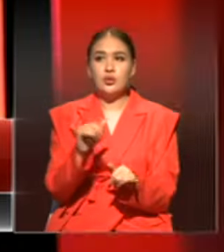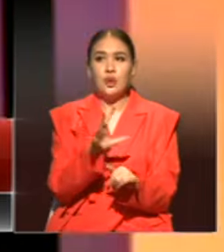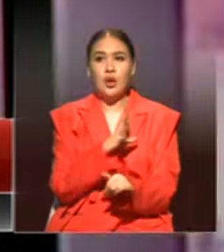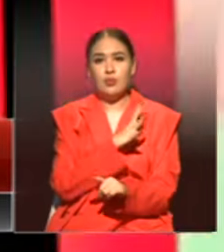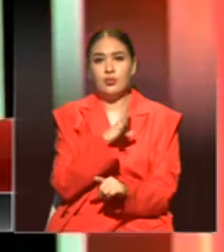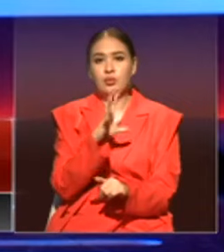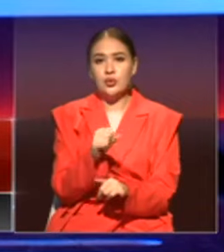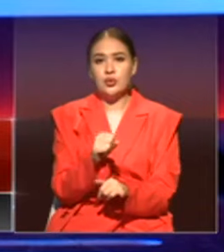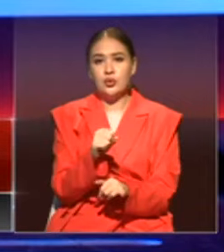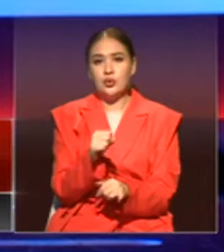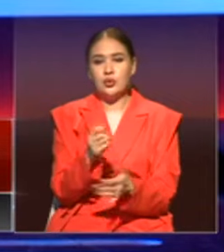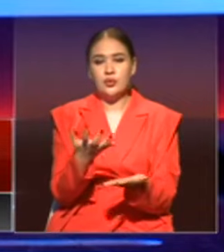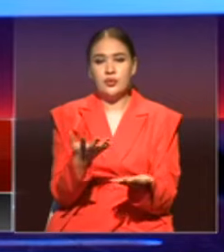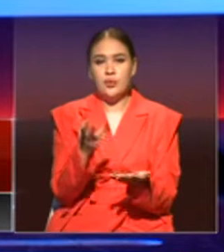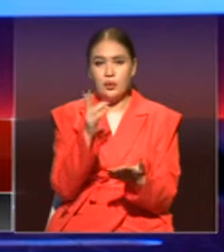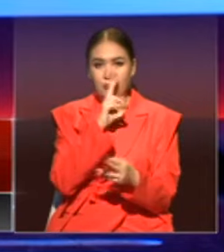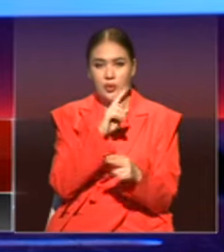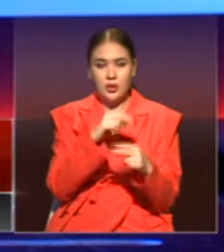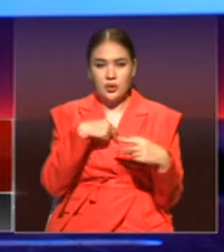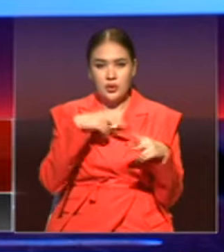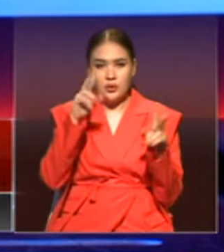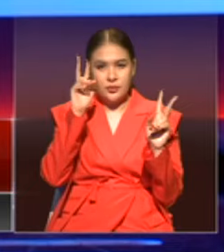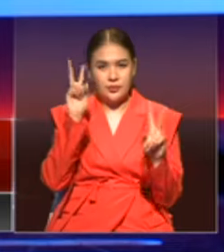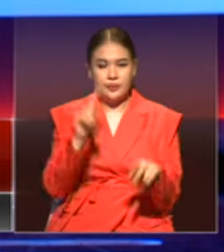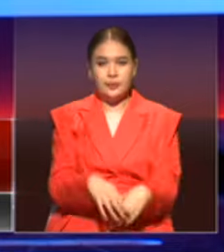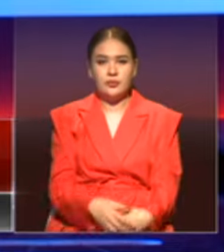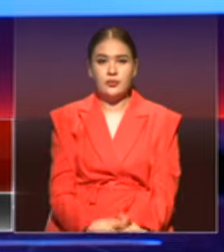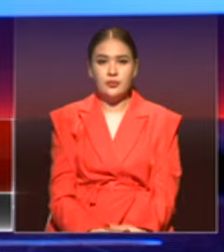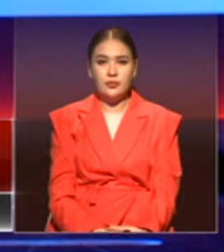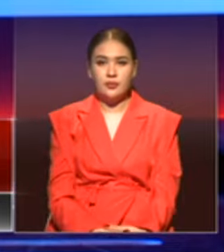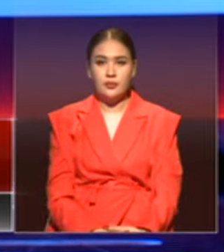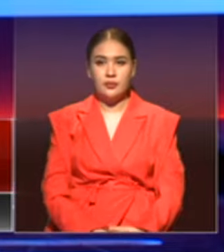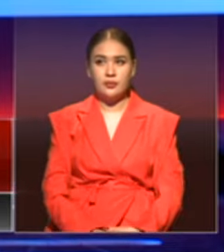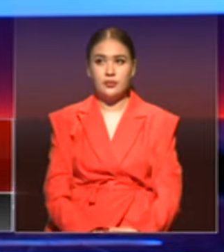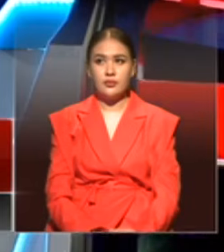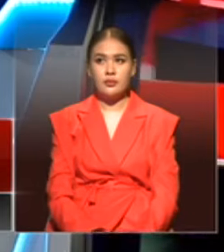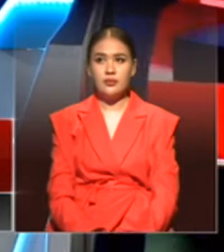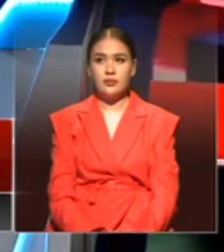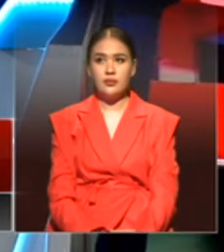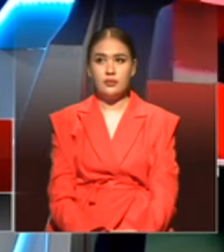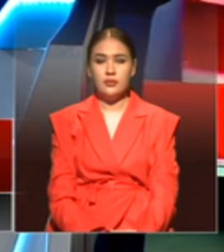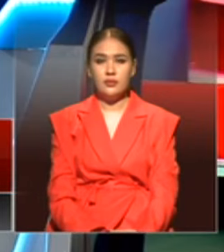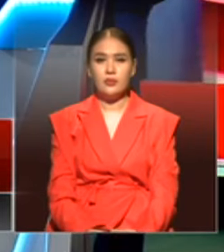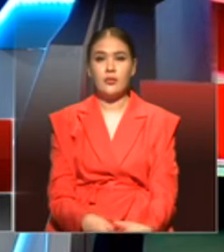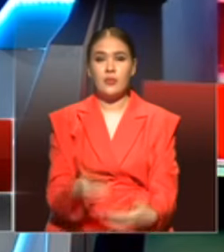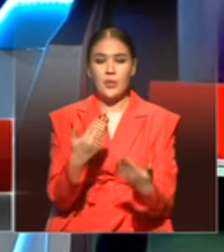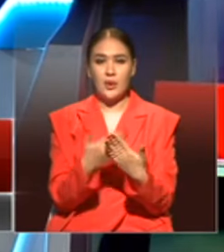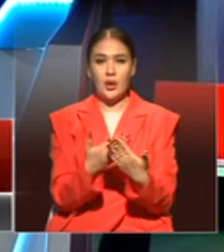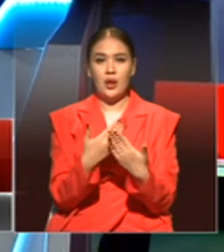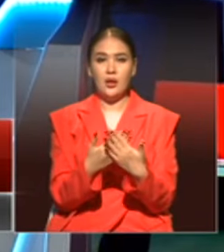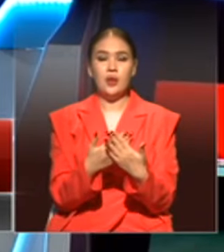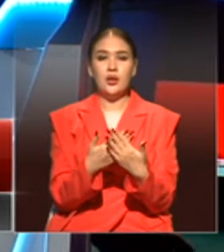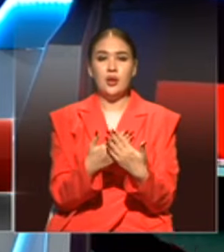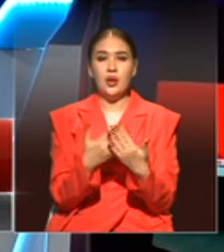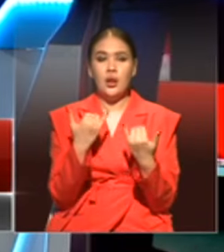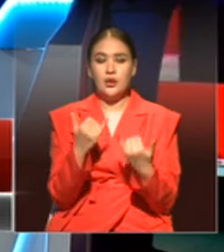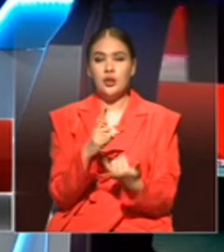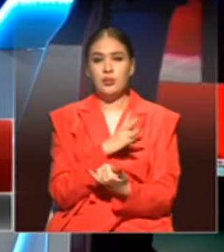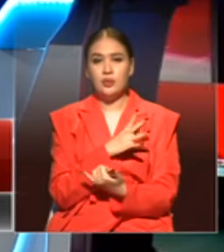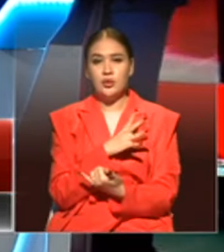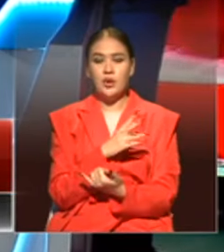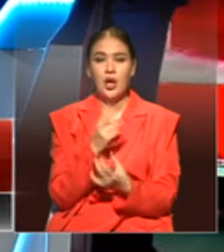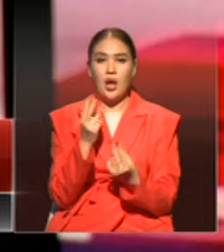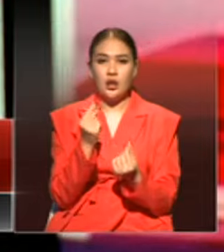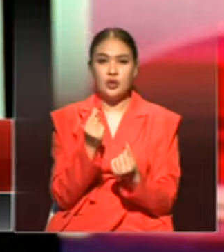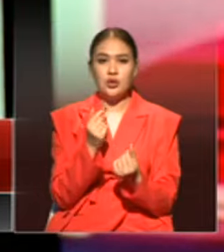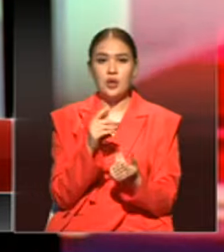просто наболевший дейді ғой, соны айтып отқан себебі. Ерғат мырза жаңа айттыңыз ғой, мемлекет қатысы жоқ қой сіздің айтқаныңыз. Жоқ, тендер ол жоқ, просто жаңағы и тендер, и жаңағы ақша сұрап